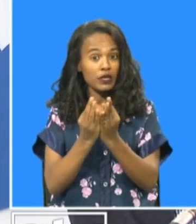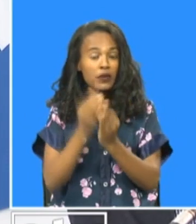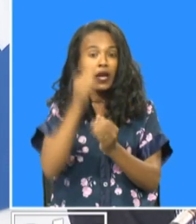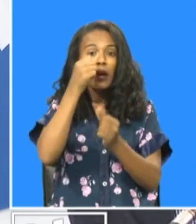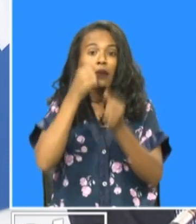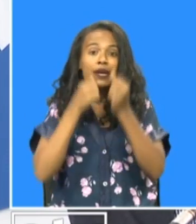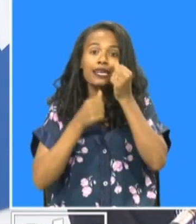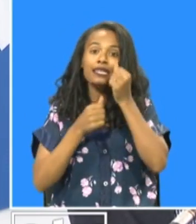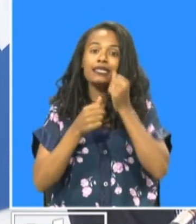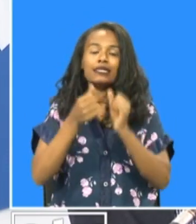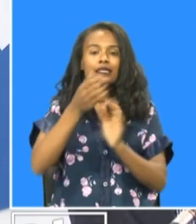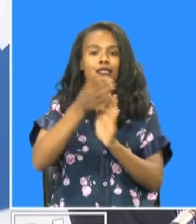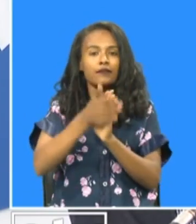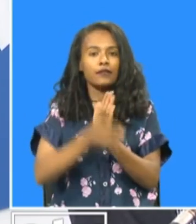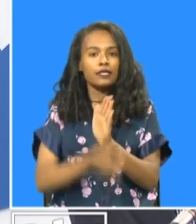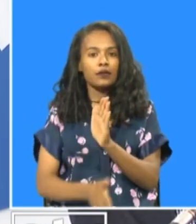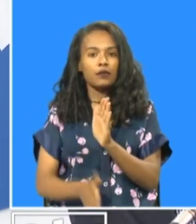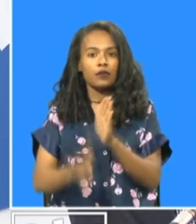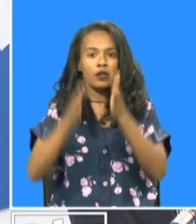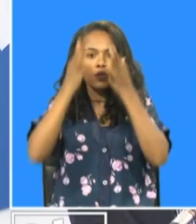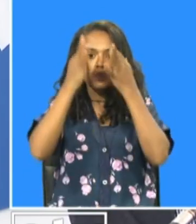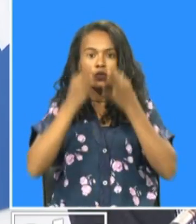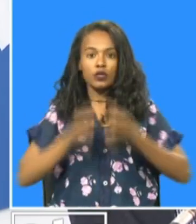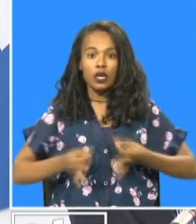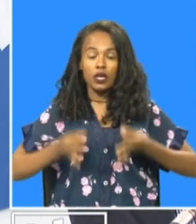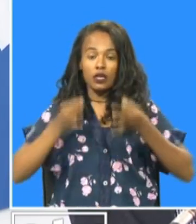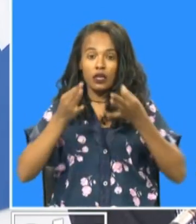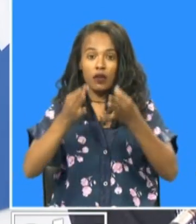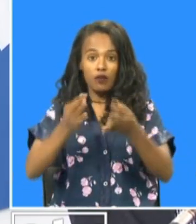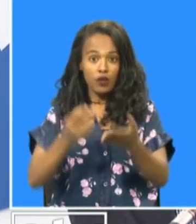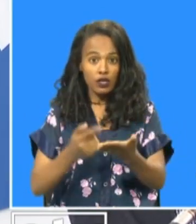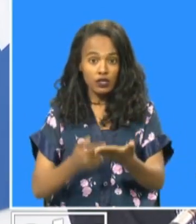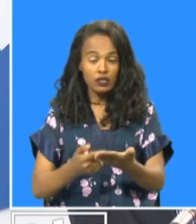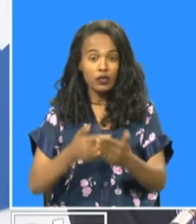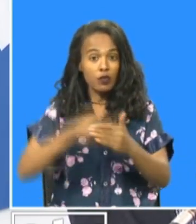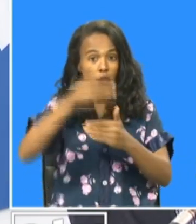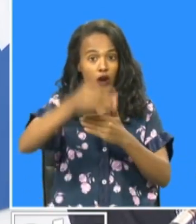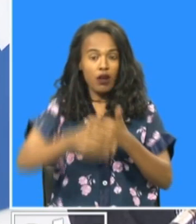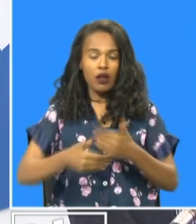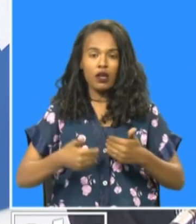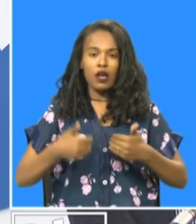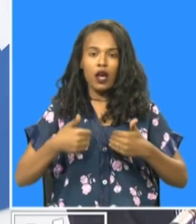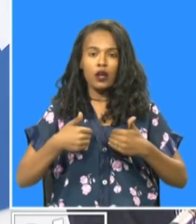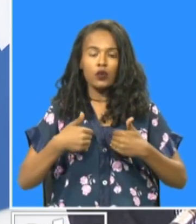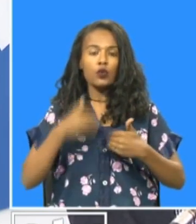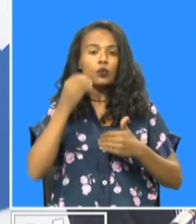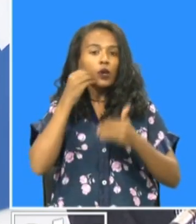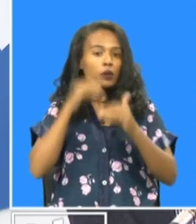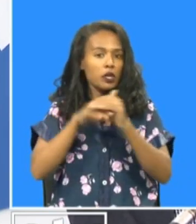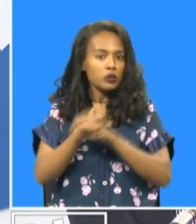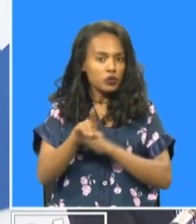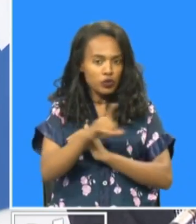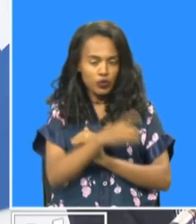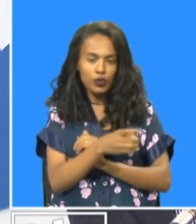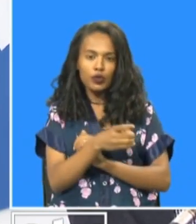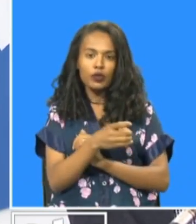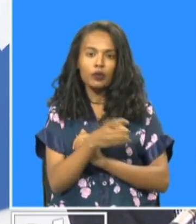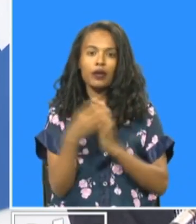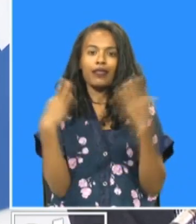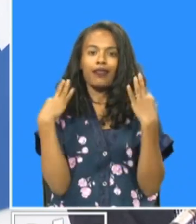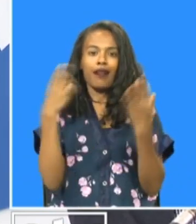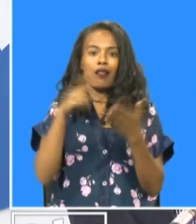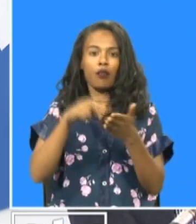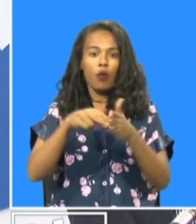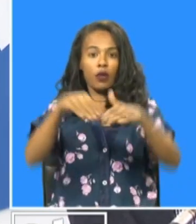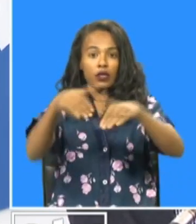በእድር እንዲፈጸም ውሳኔ ተላልፏል። ስለዚህ ከዚህ በኋላ ያለው በቤት ውስጥም ይሁን በጤና ተቋማት